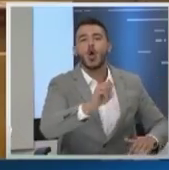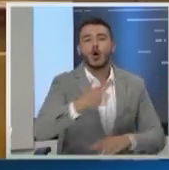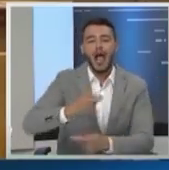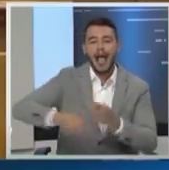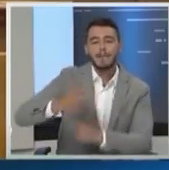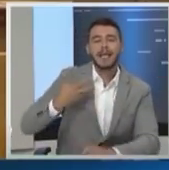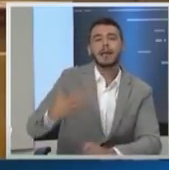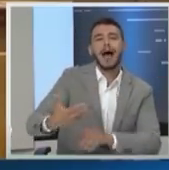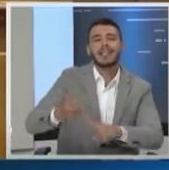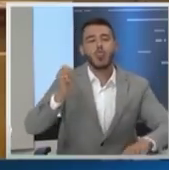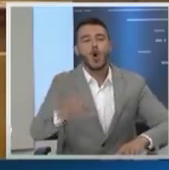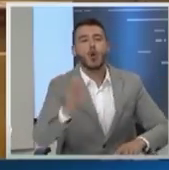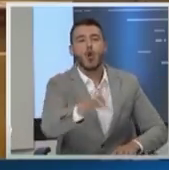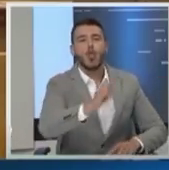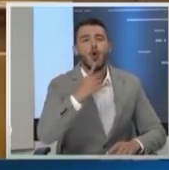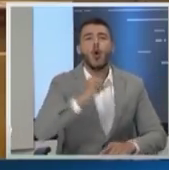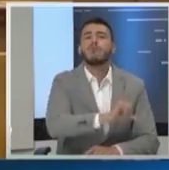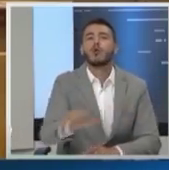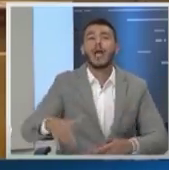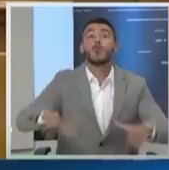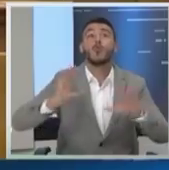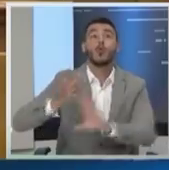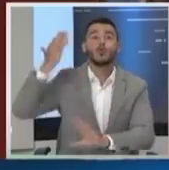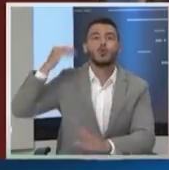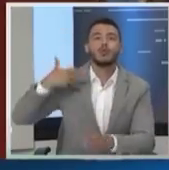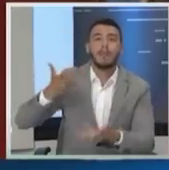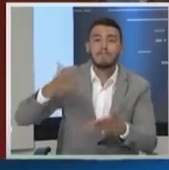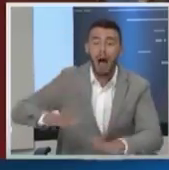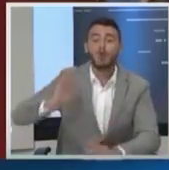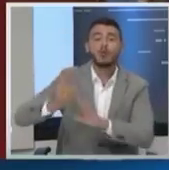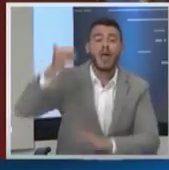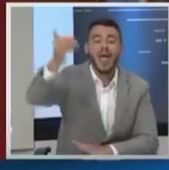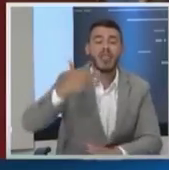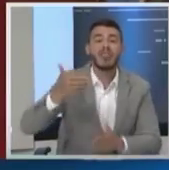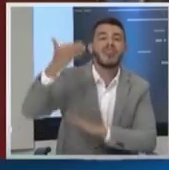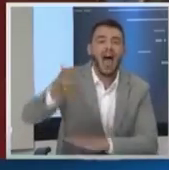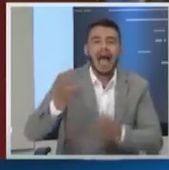εμείς δεν κάναμε, δεν κάνουμε και δεν θα κάνουμε.